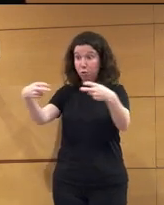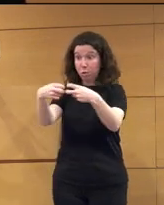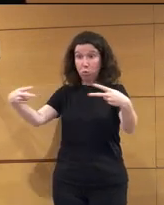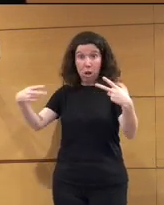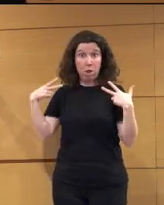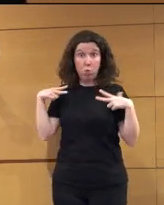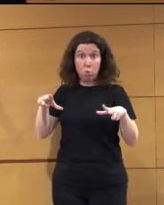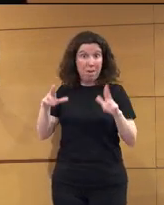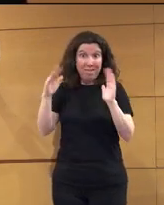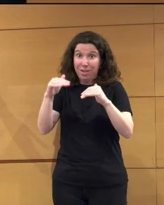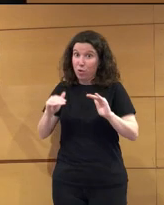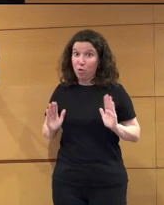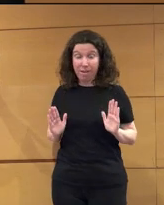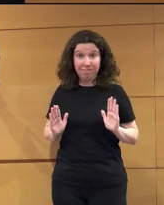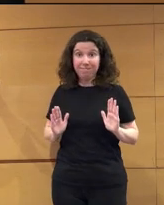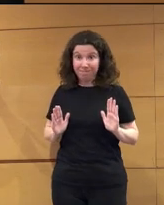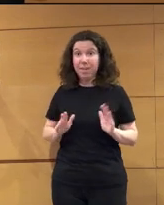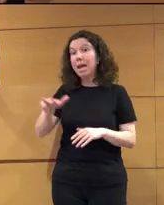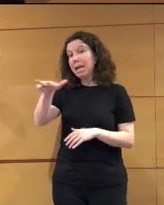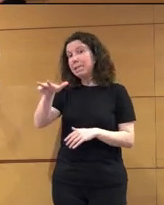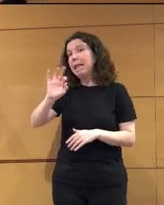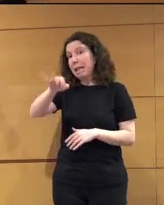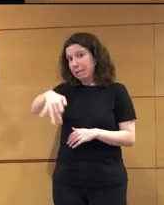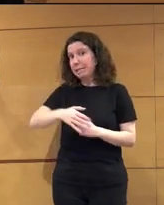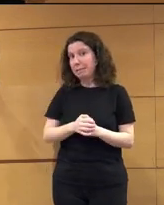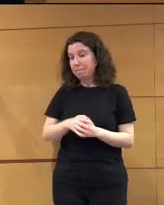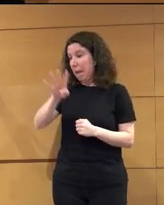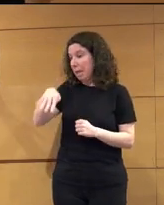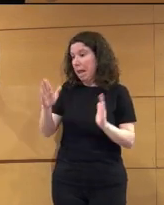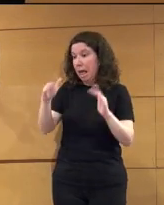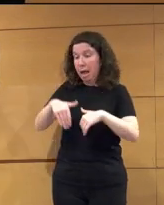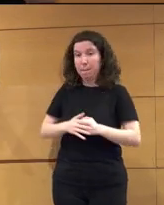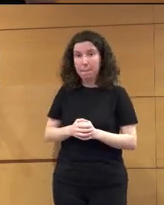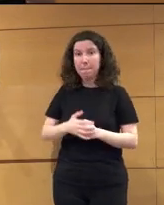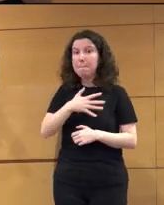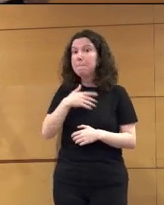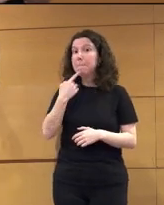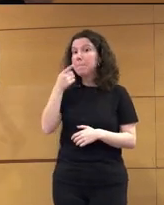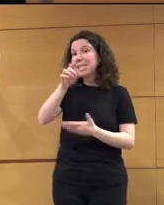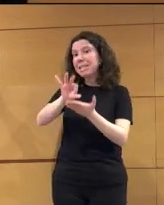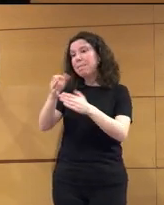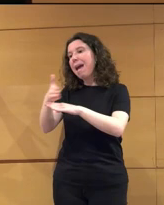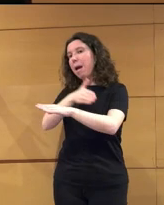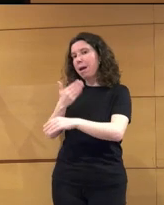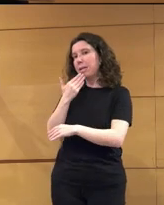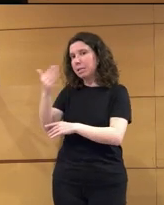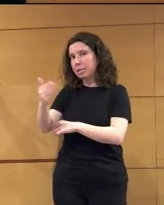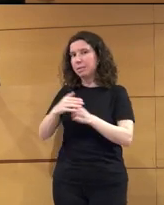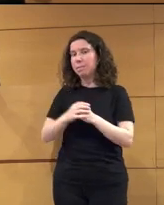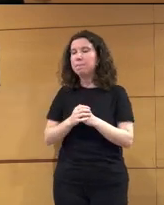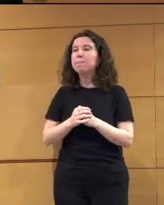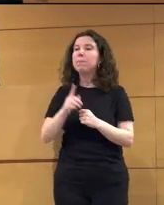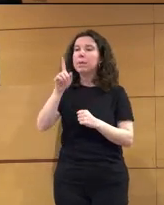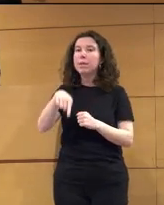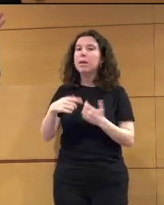automàtic, per tant, que sí que hi és en castellà, per tant, és un servei que has de sol·licitar. Si no, tot el tema